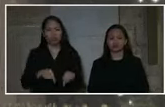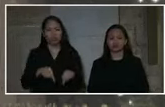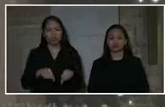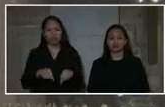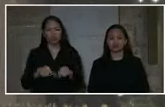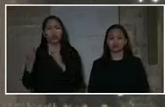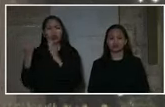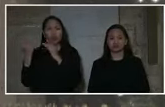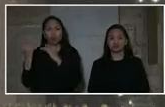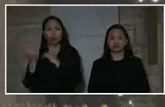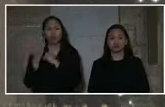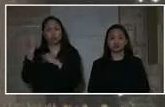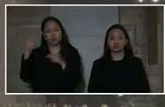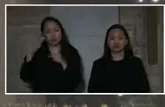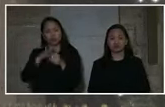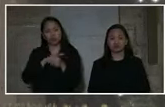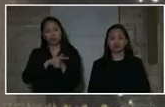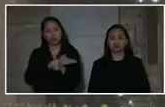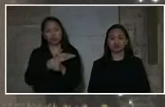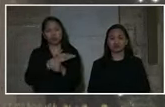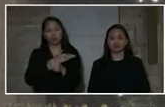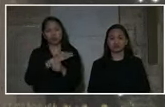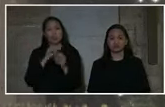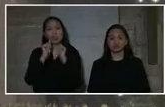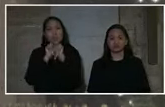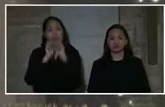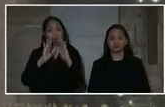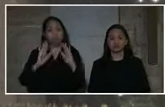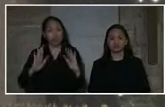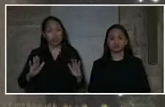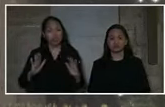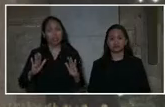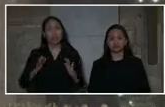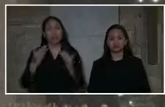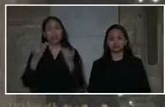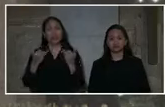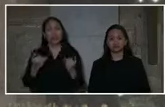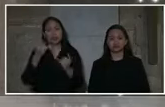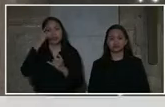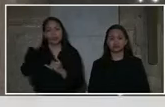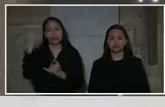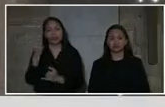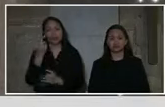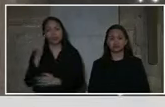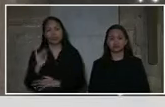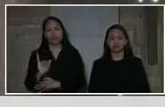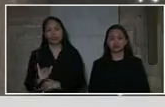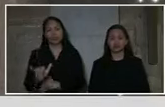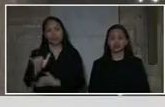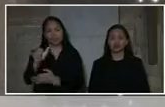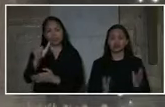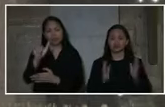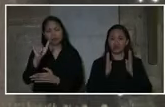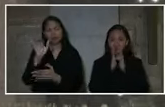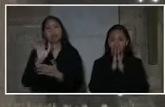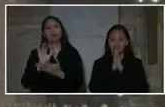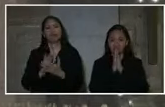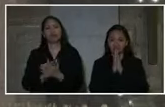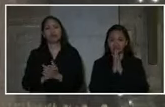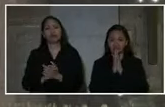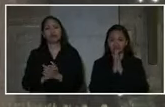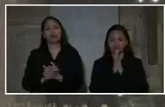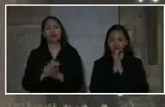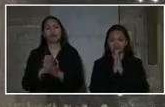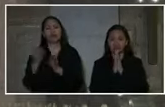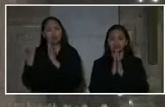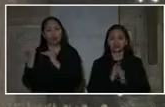siya rin nawang pumuspos sa inyo sa pagpapala, ngayon at magpasawalang hanggan. Amen. Patataginawa